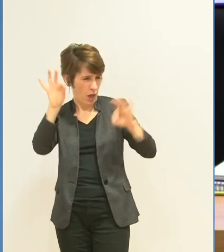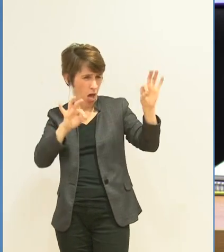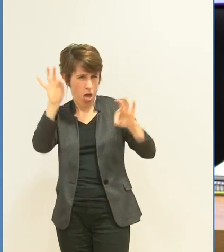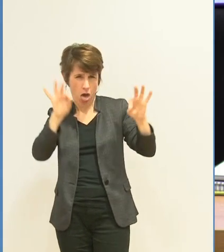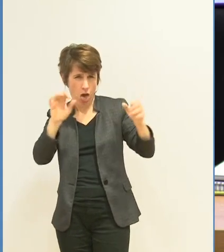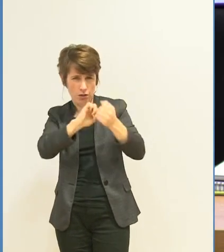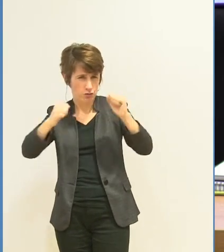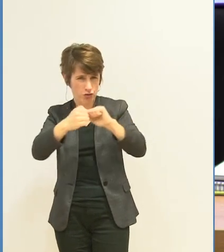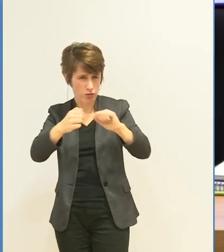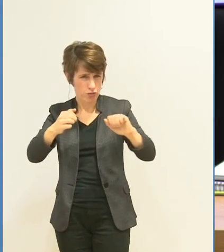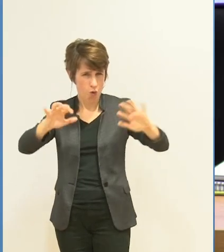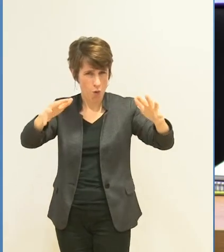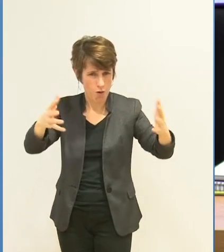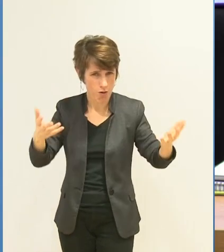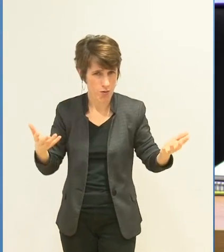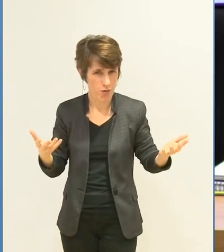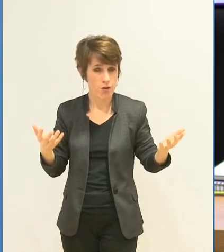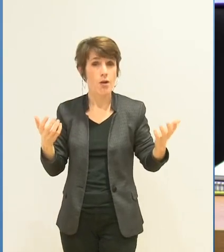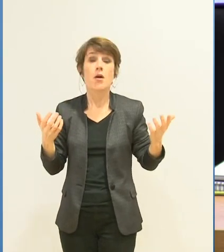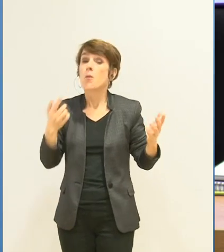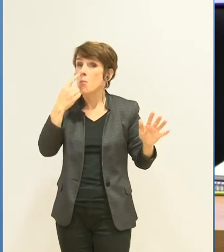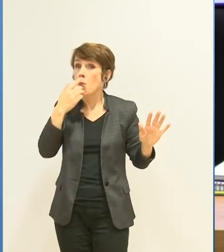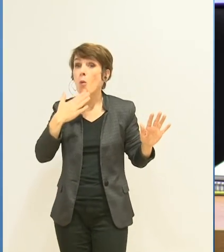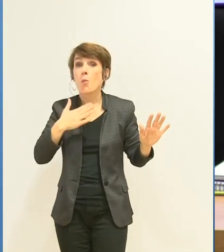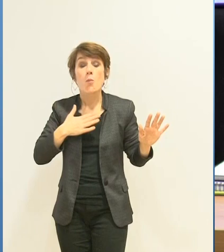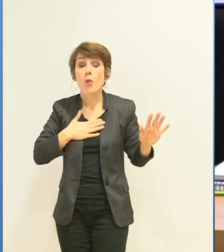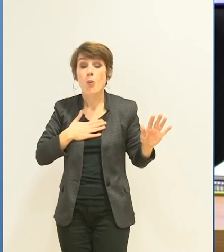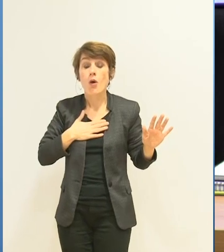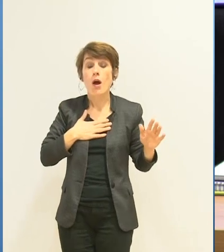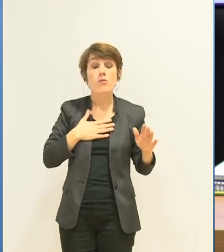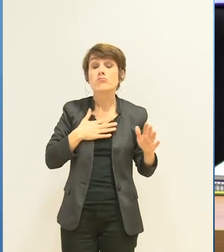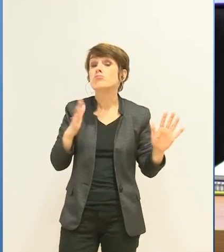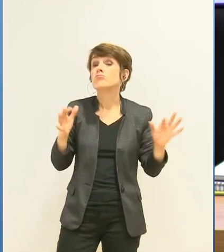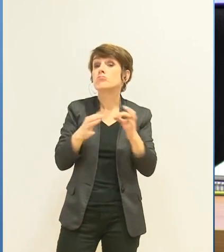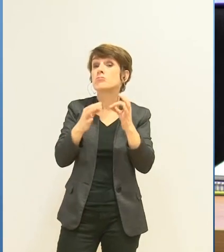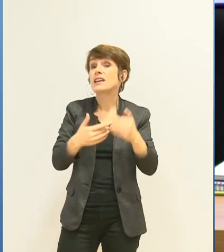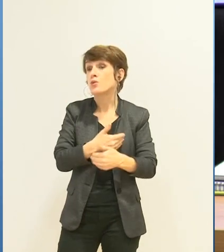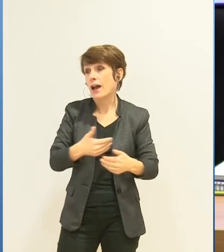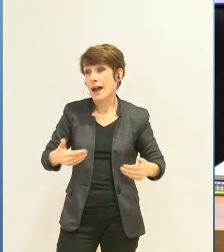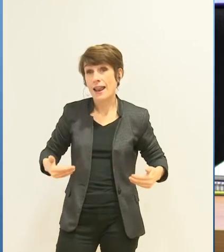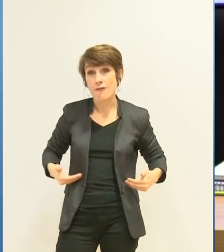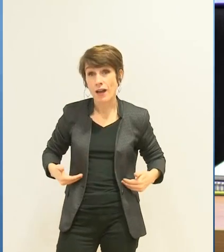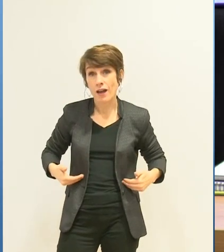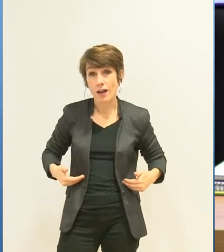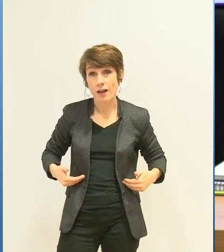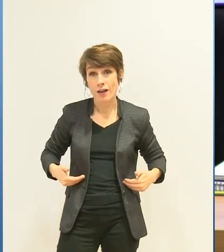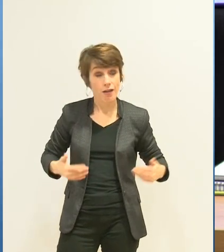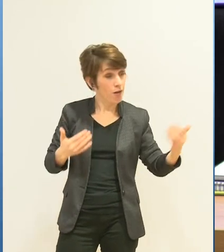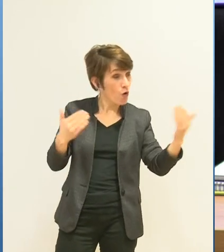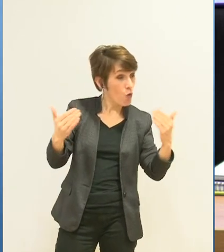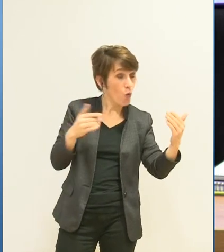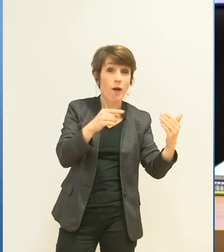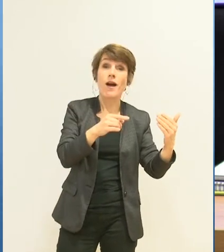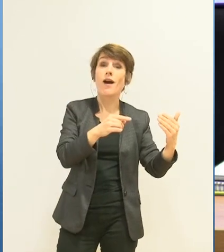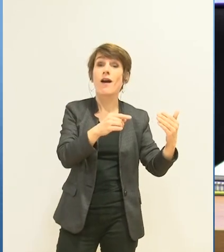mais en toute hypothèse à la fin c'est un million d'euros qui entre le